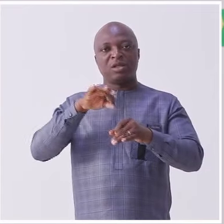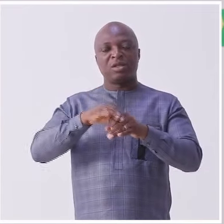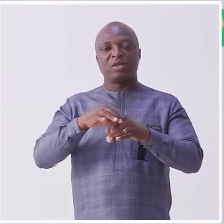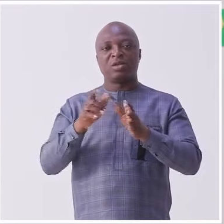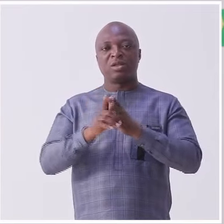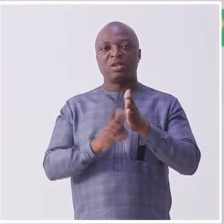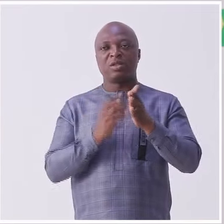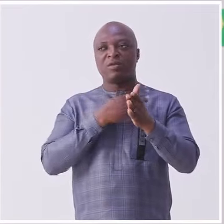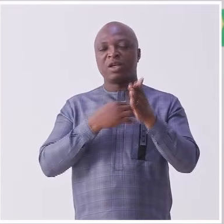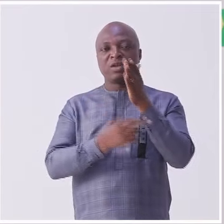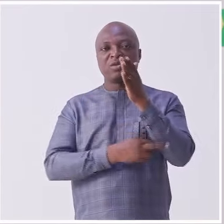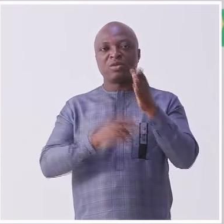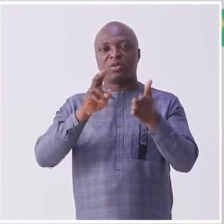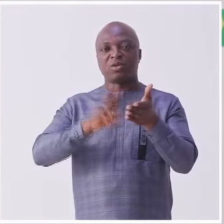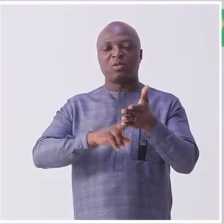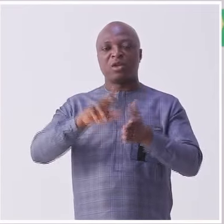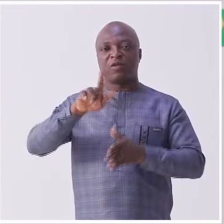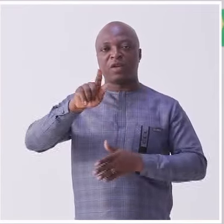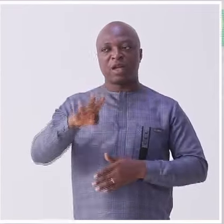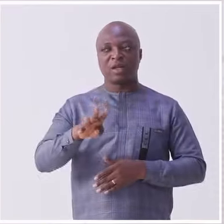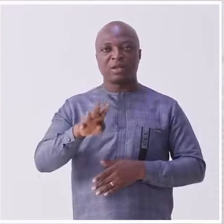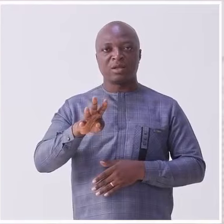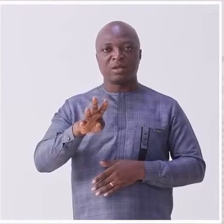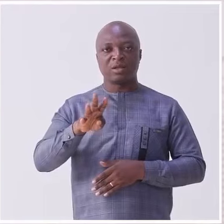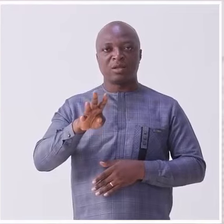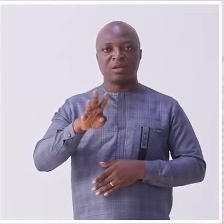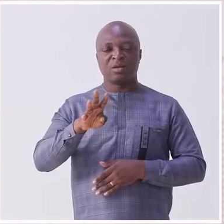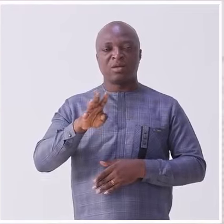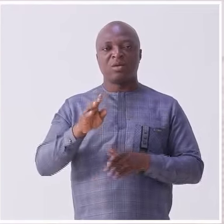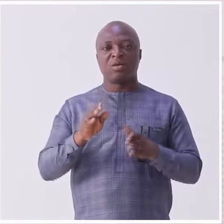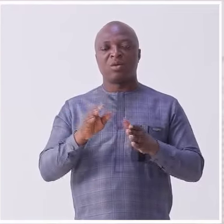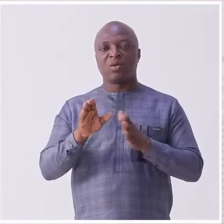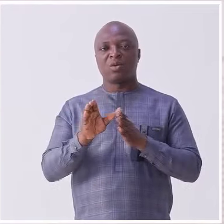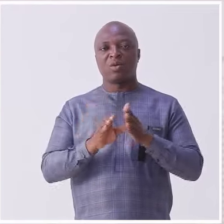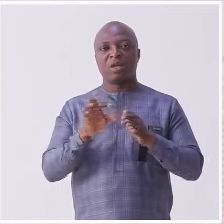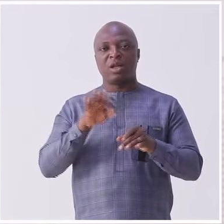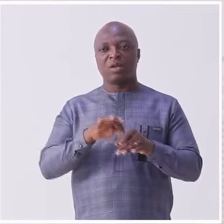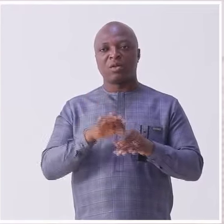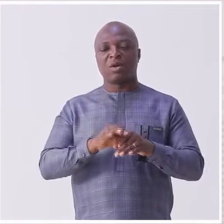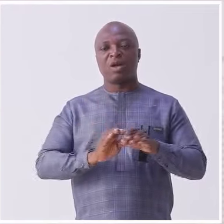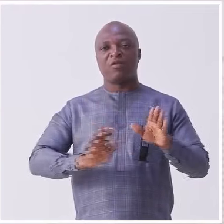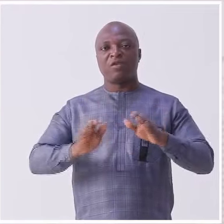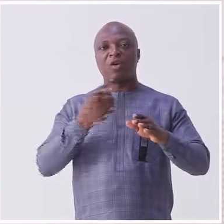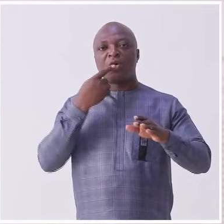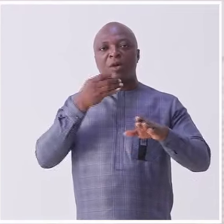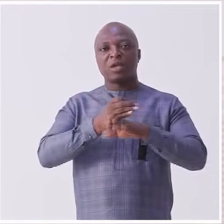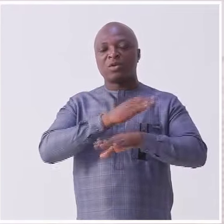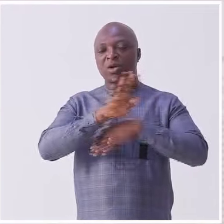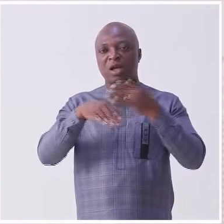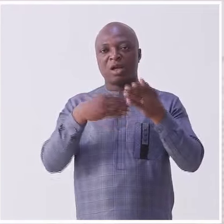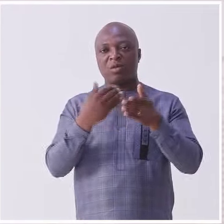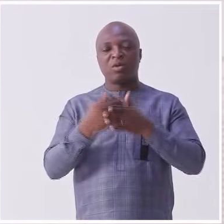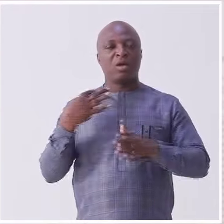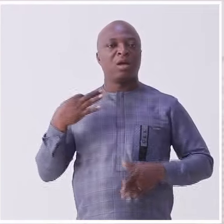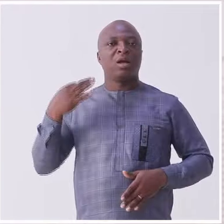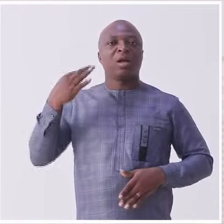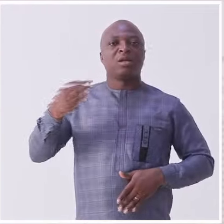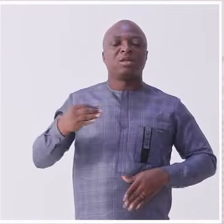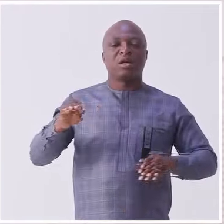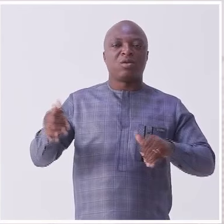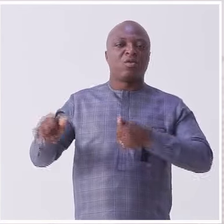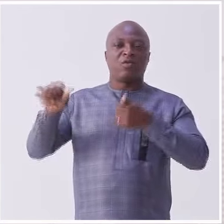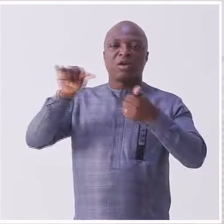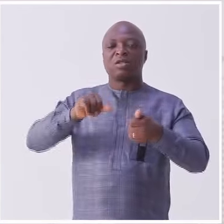et régionales de 2024. Le Code électoral fait obligation à tout candidat de verser au Trésor